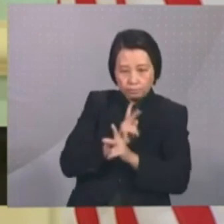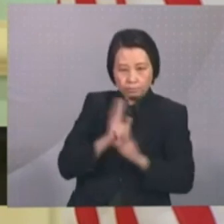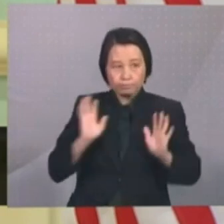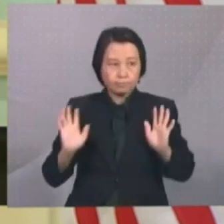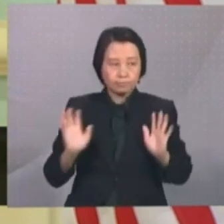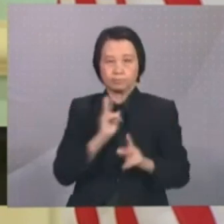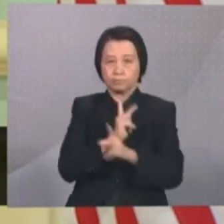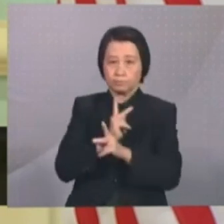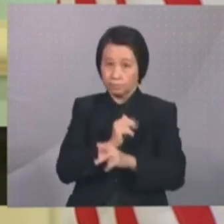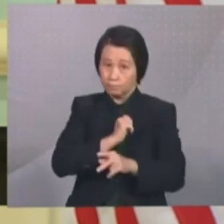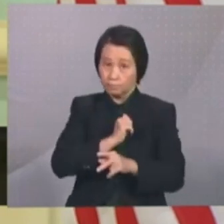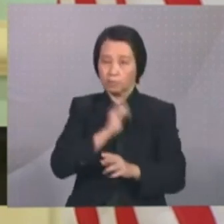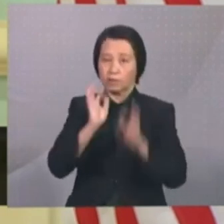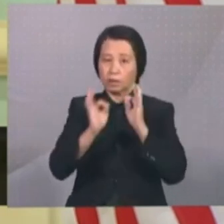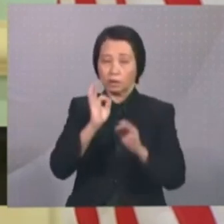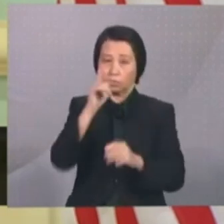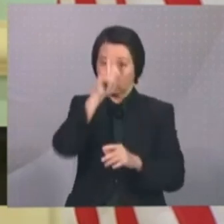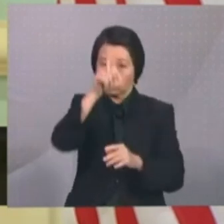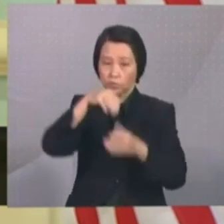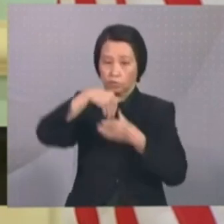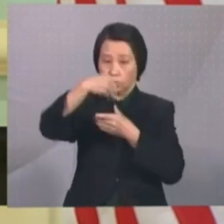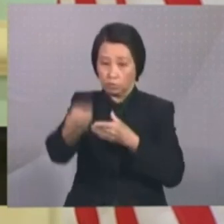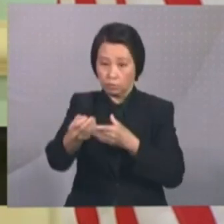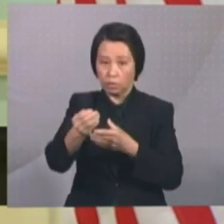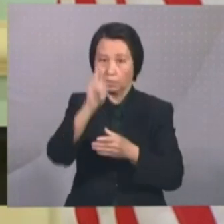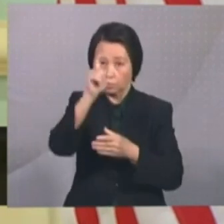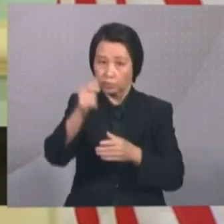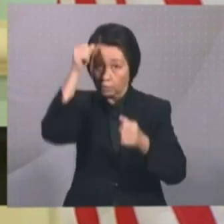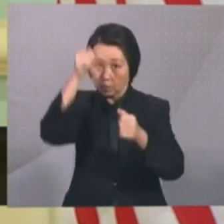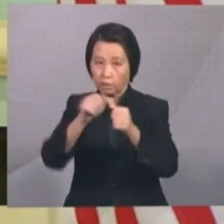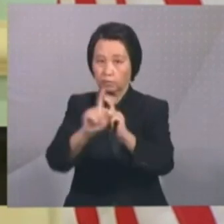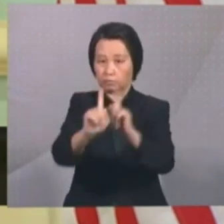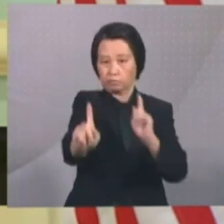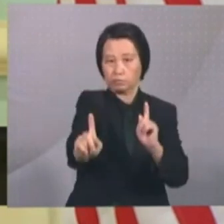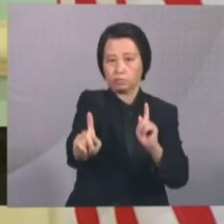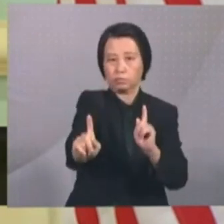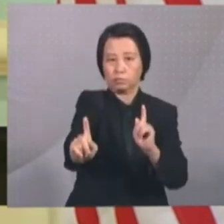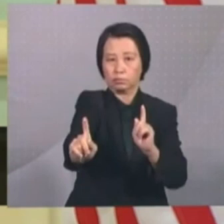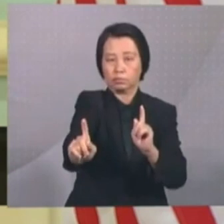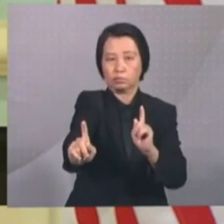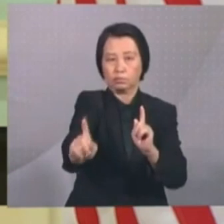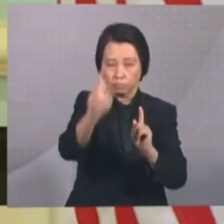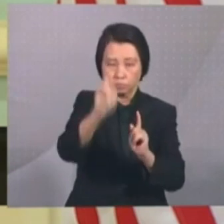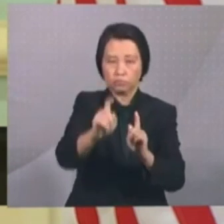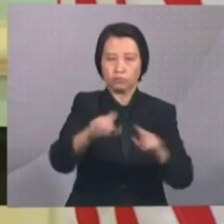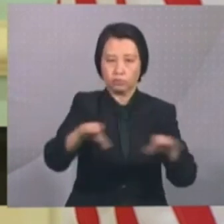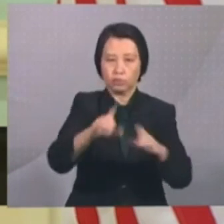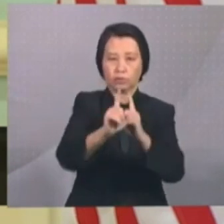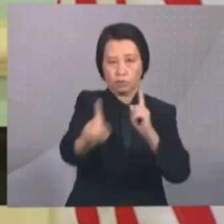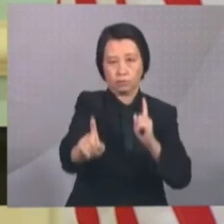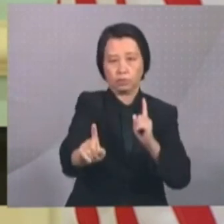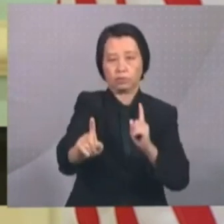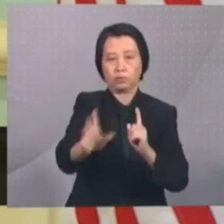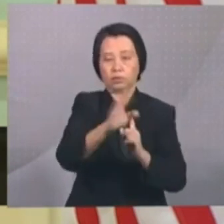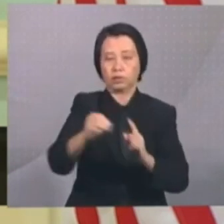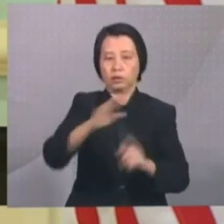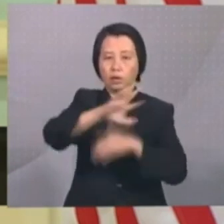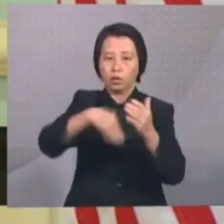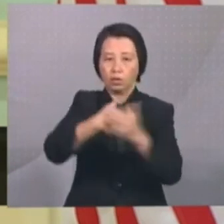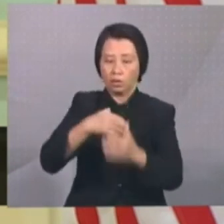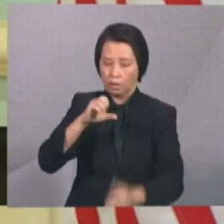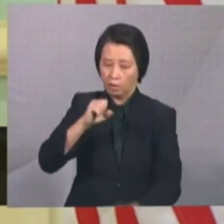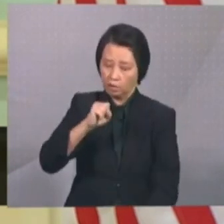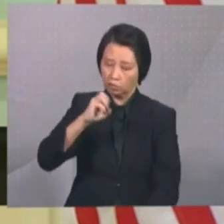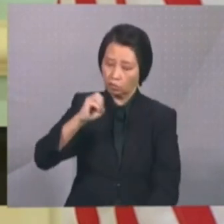pastikan jika keluar penjarakan facial perlu dilaksanakan dan segala